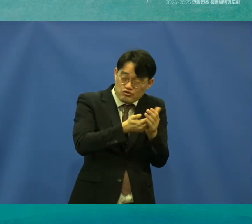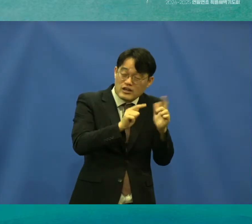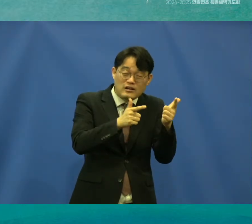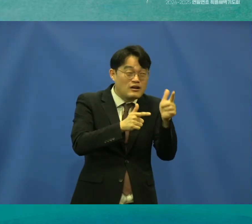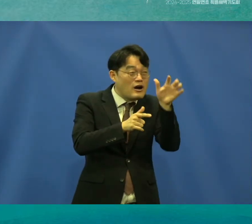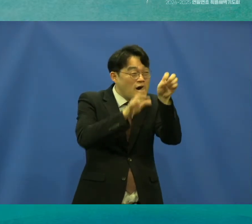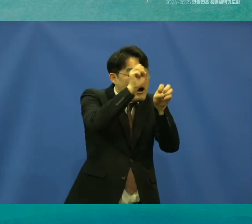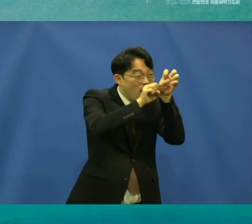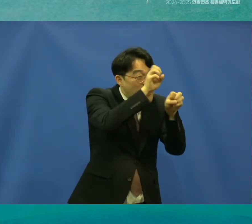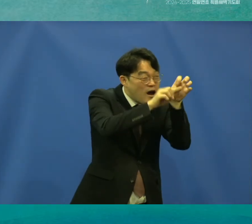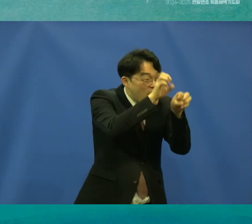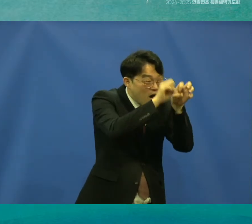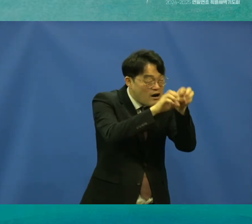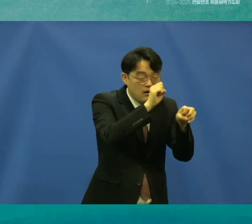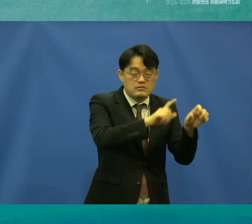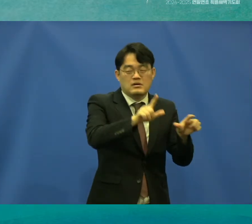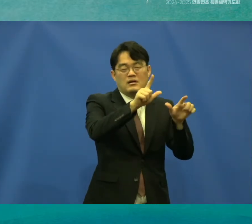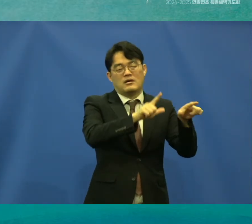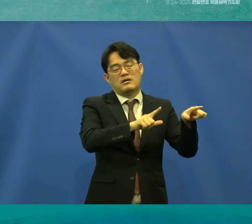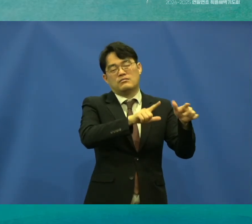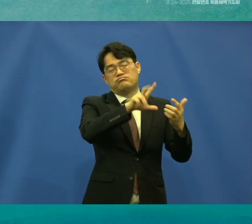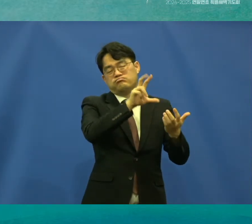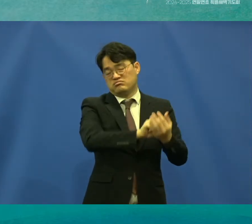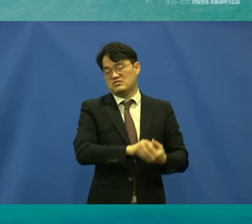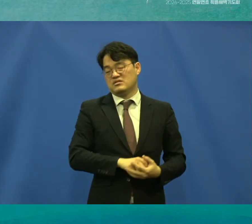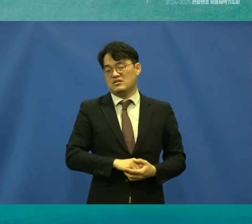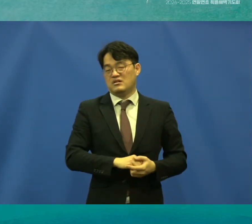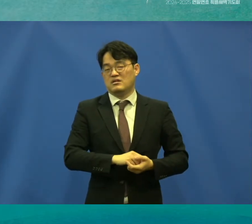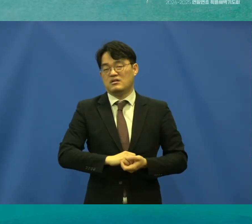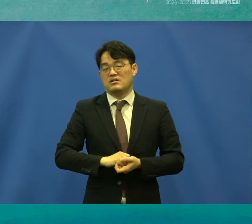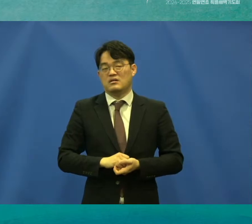여러분, 일상 속의 작은 행복, 소학생 다 좋아요.